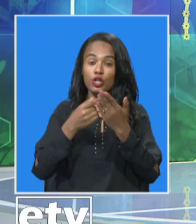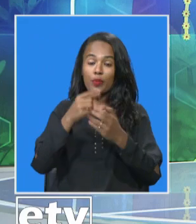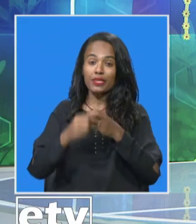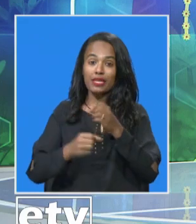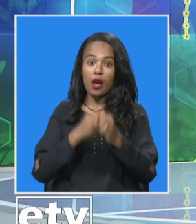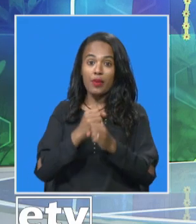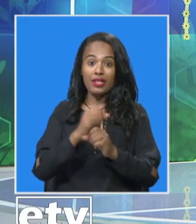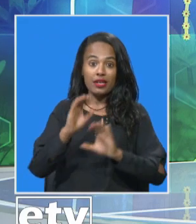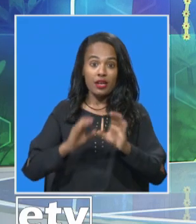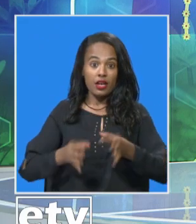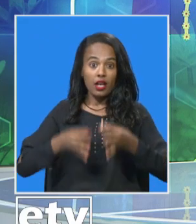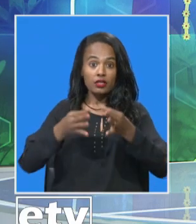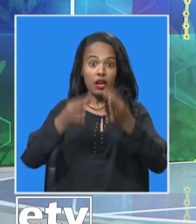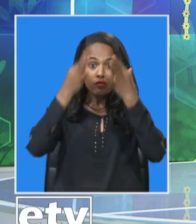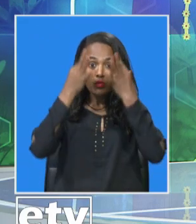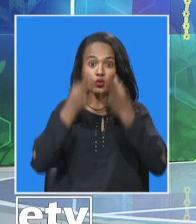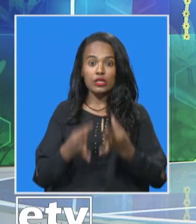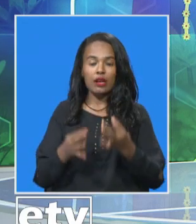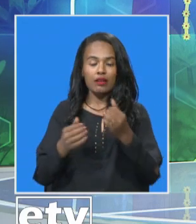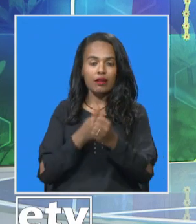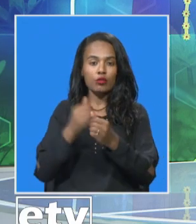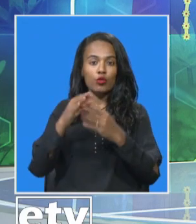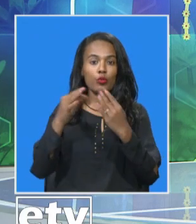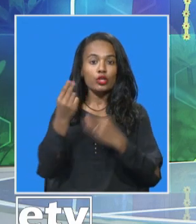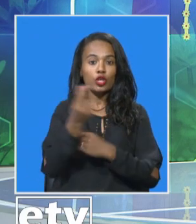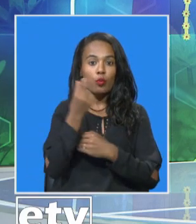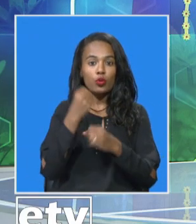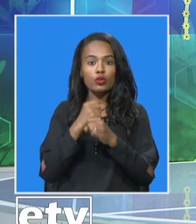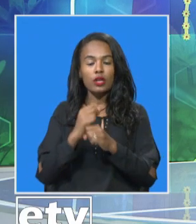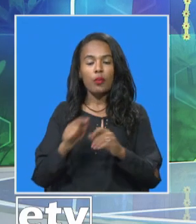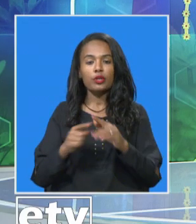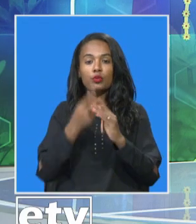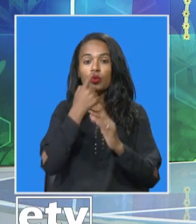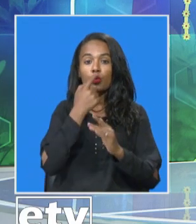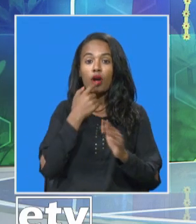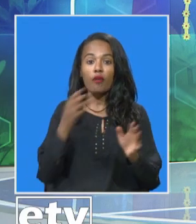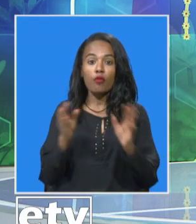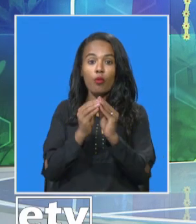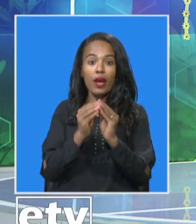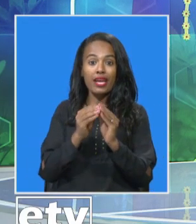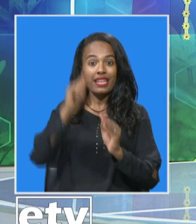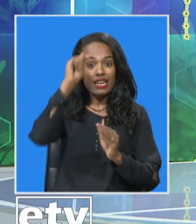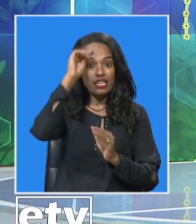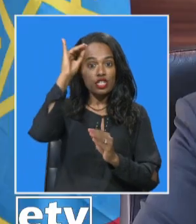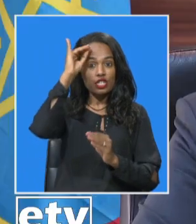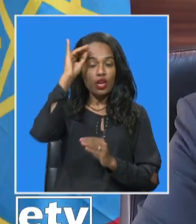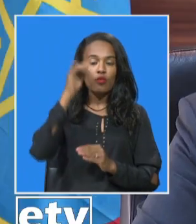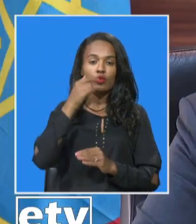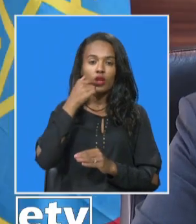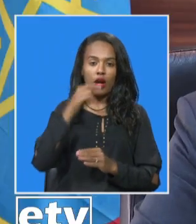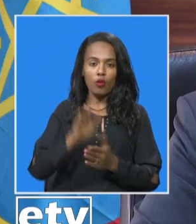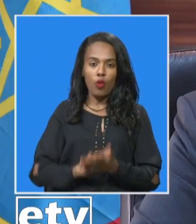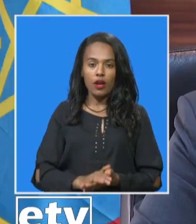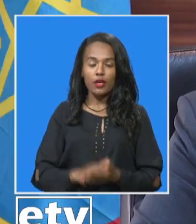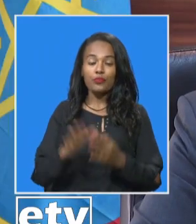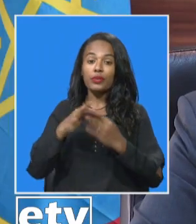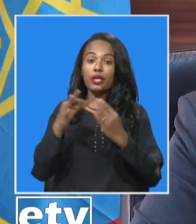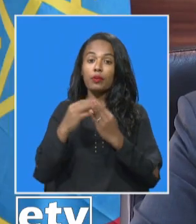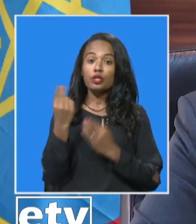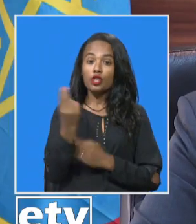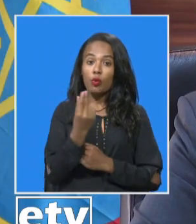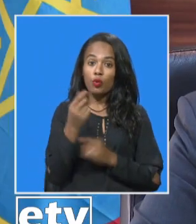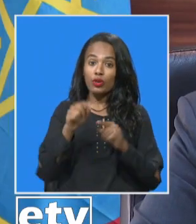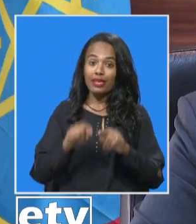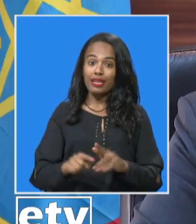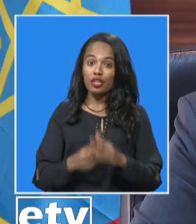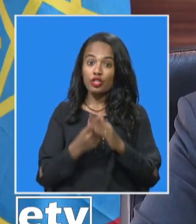ዓመት እንዲካሄድ ያሳለፈውን ውሳኔ ተከትሎ ምርጫ ቦርድ ስራ መጀመሩንም አፈጉባኤ ታገሰ ጫፉ ጠቅሰዋል። የምርጫ ቦርድ